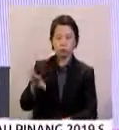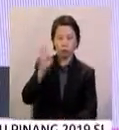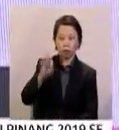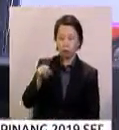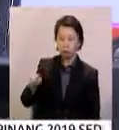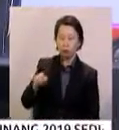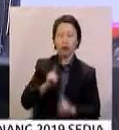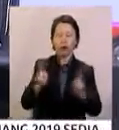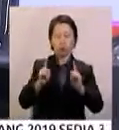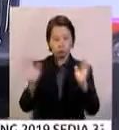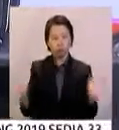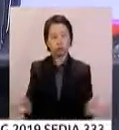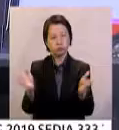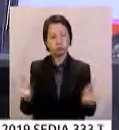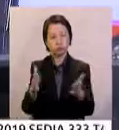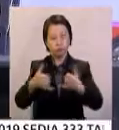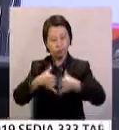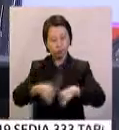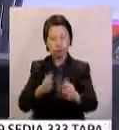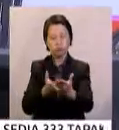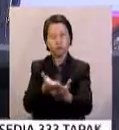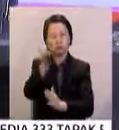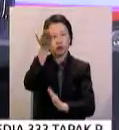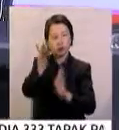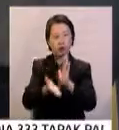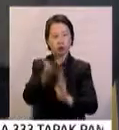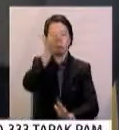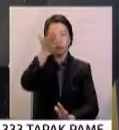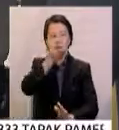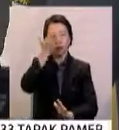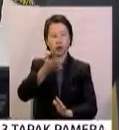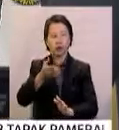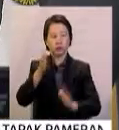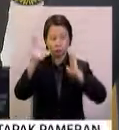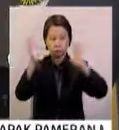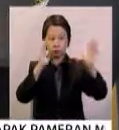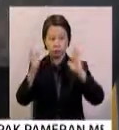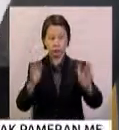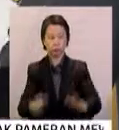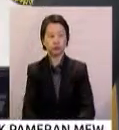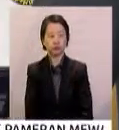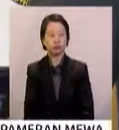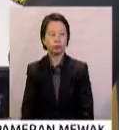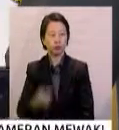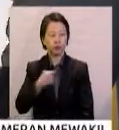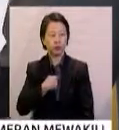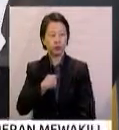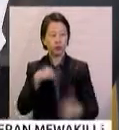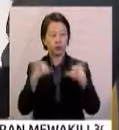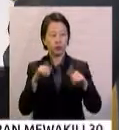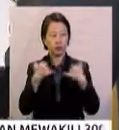pelantikannya satu dorongan untuk terus mengharumkan nama Malaysia di persada antarabangsa. Main game sejak